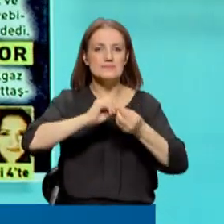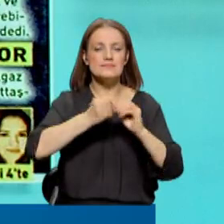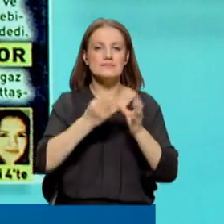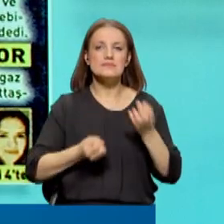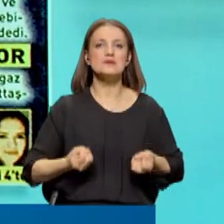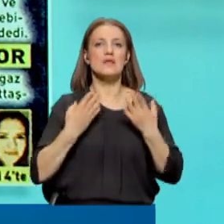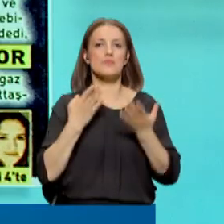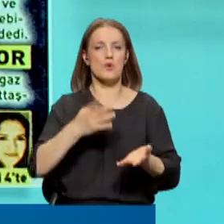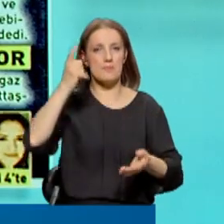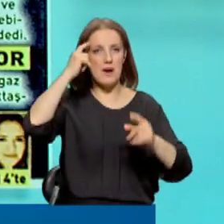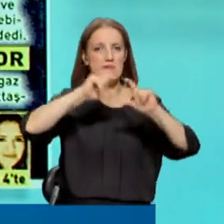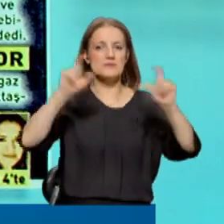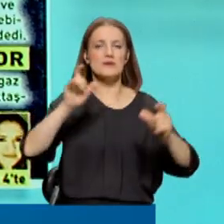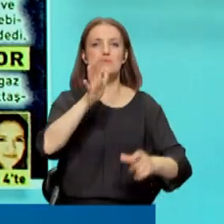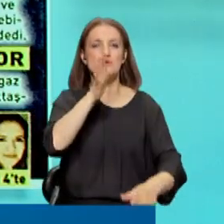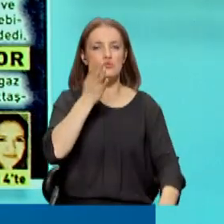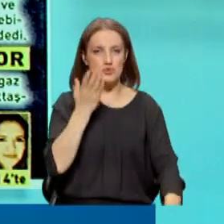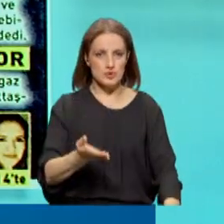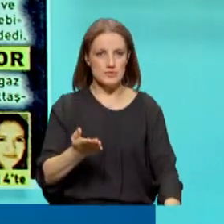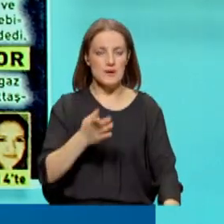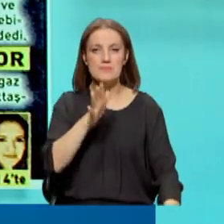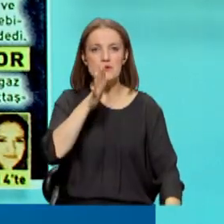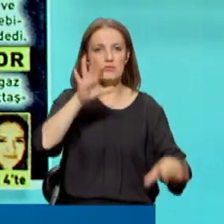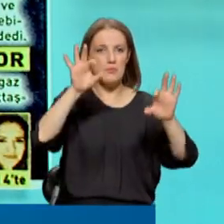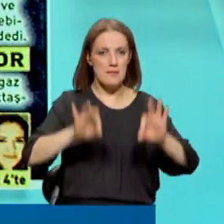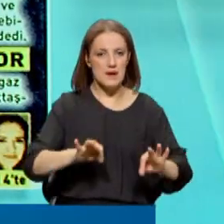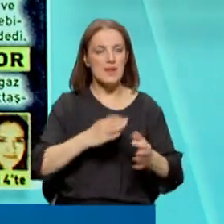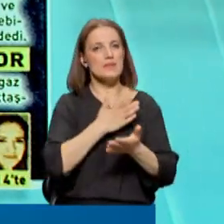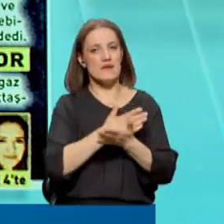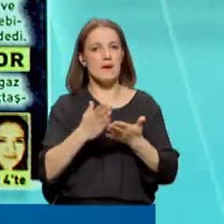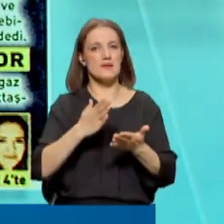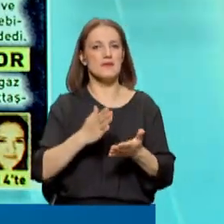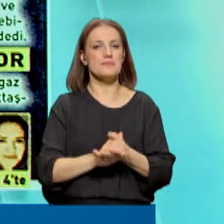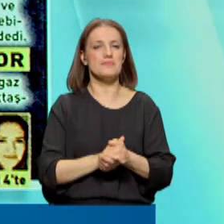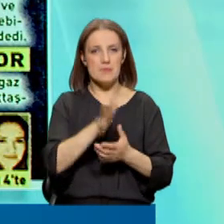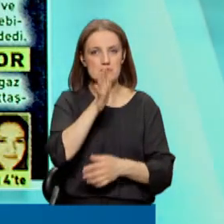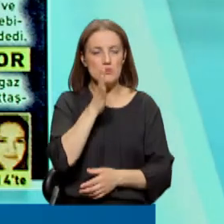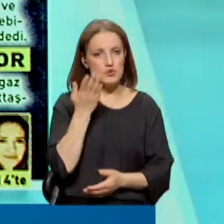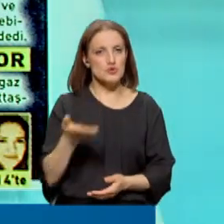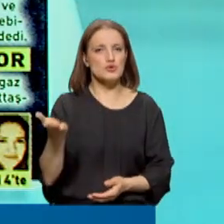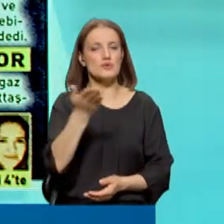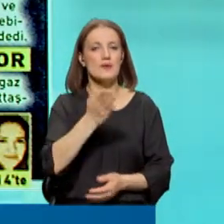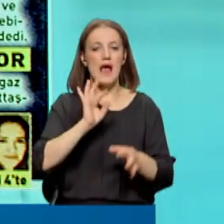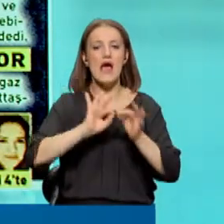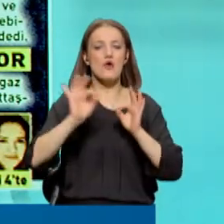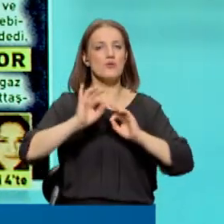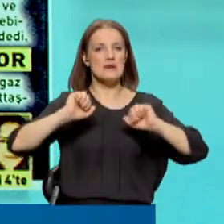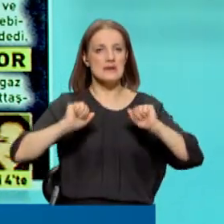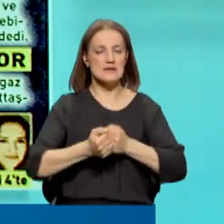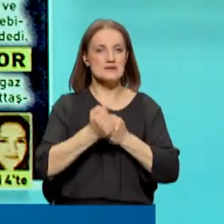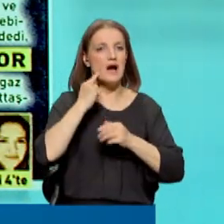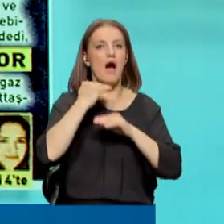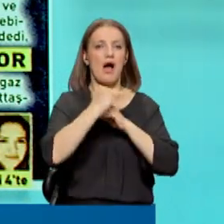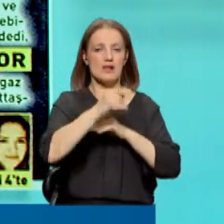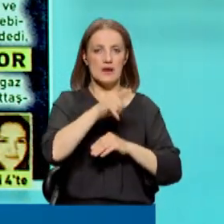Başlığımız neydi biliyor musunuz? Biliyor musunuz diye başlayıp devam edeyim müsaadeniz olursa. Biliyor musunuz? Ekonomik krizle boğuşan halk